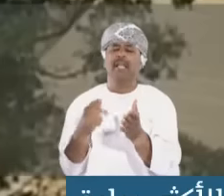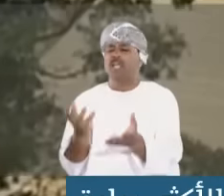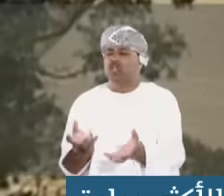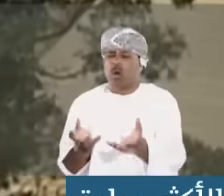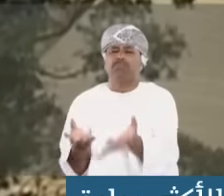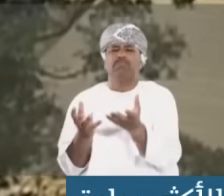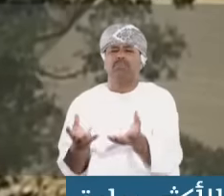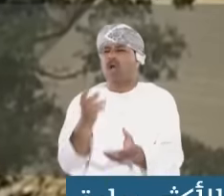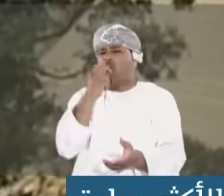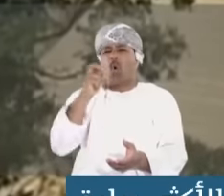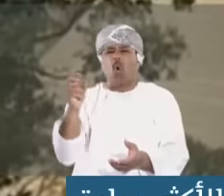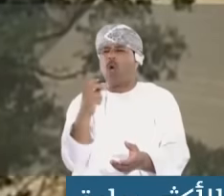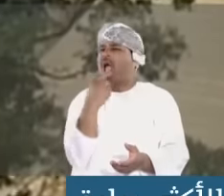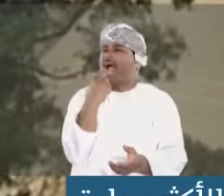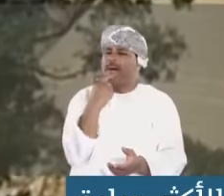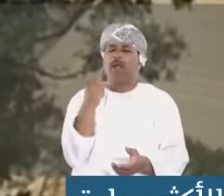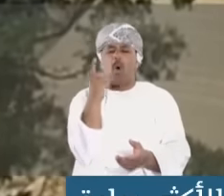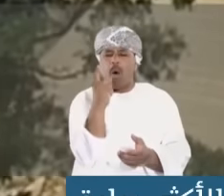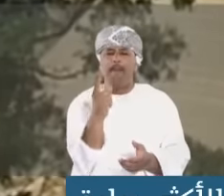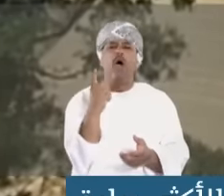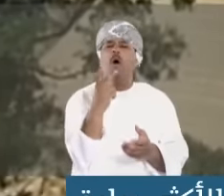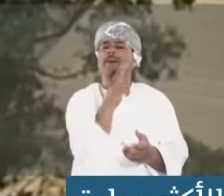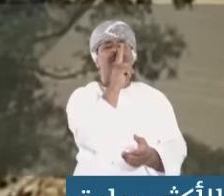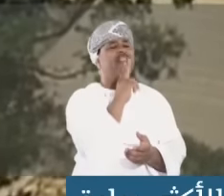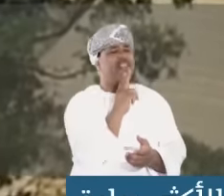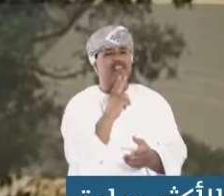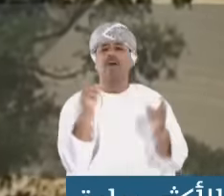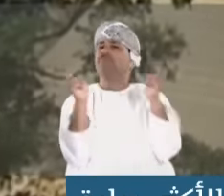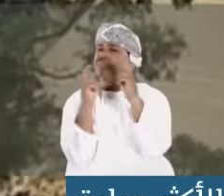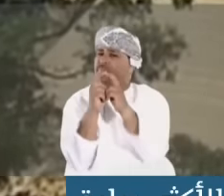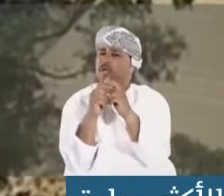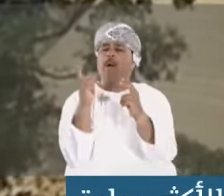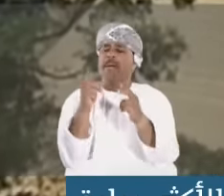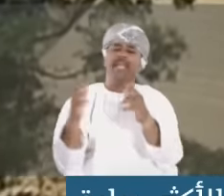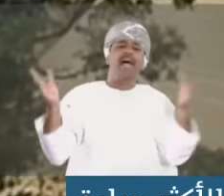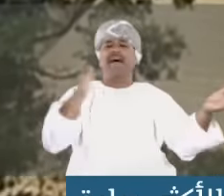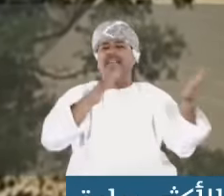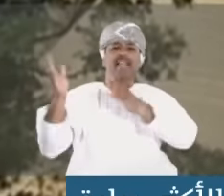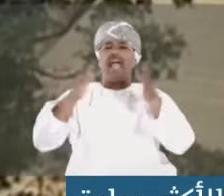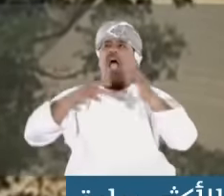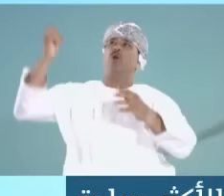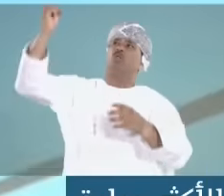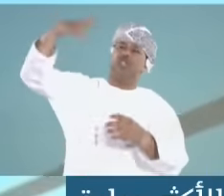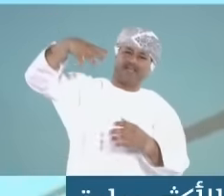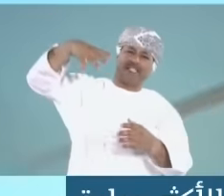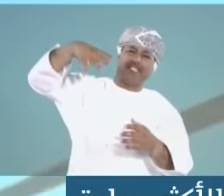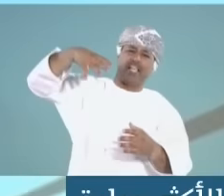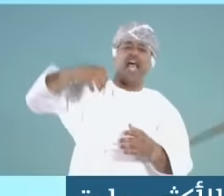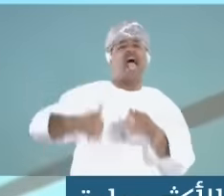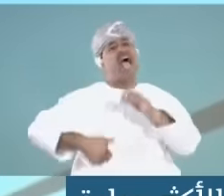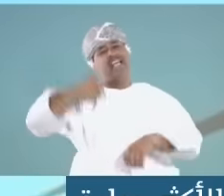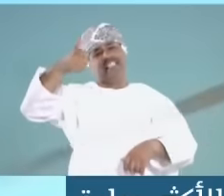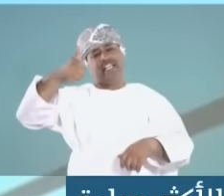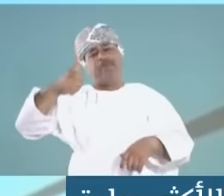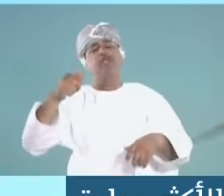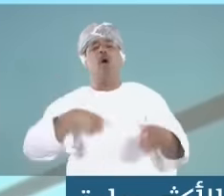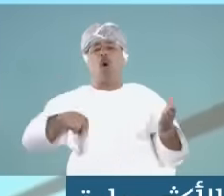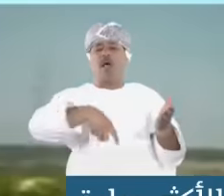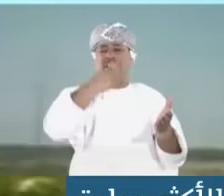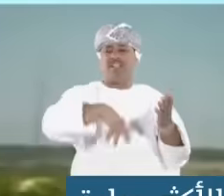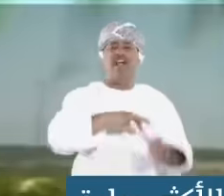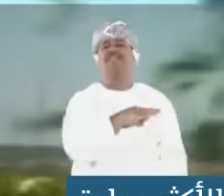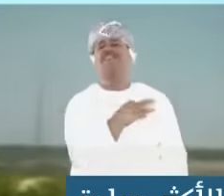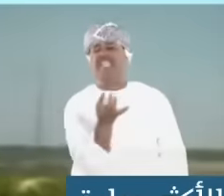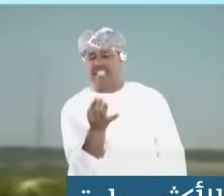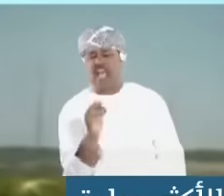الأحفوري والاتجاه نحو استخدام الطاقة النظيفة المستمدة من الرياح والطاقة الشمسية. ويتضمن اتفاق باريس وضع